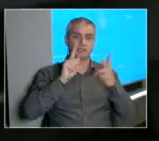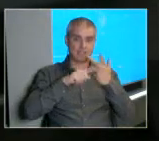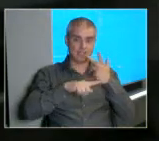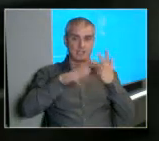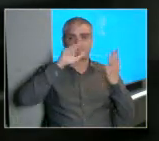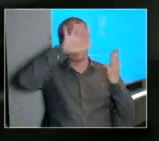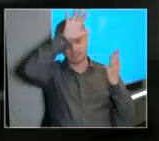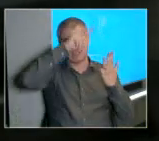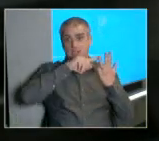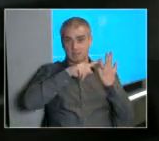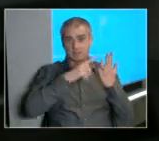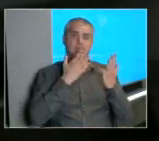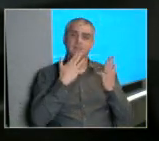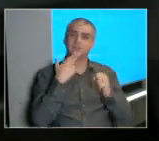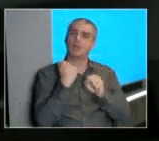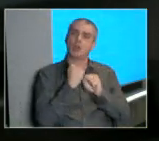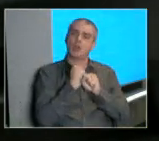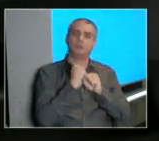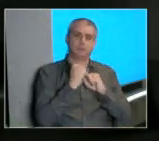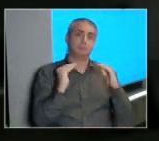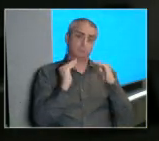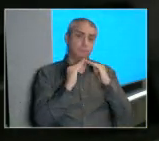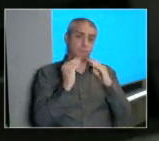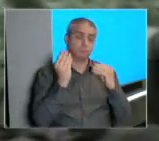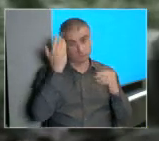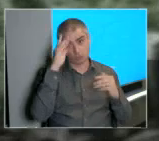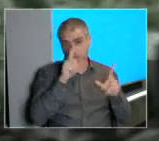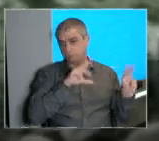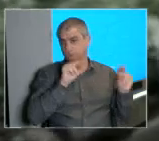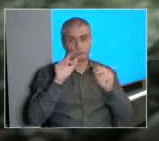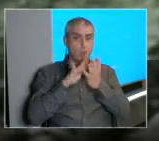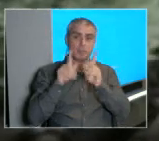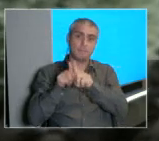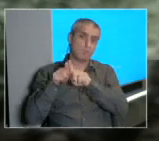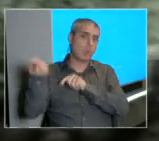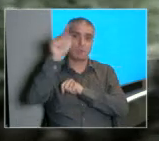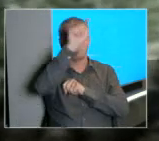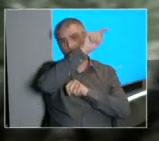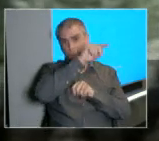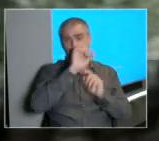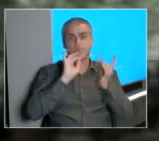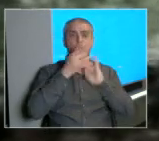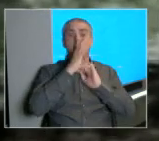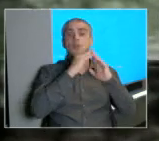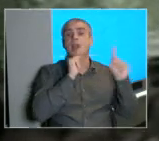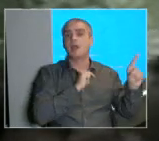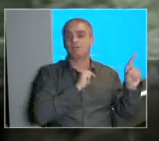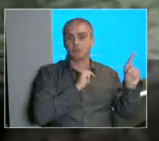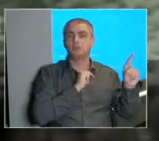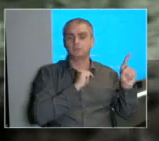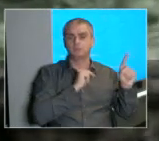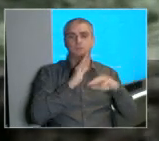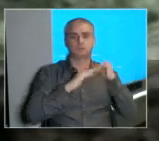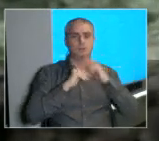ואיראן. וישראל פועלת על פי מקורות זרים באותם מקומות שבהם בניגוד ללבנון